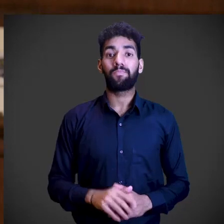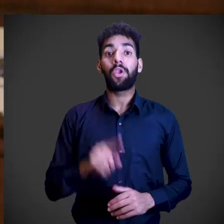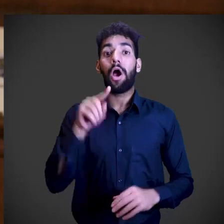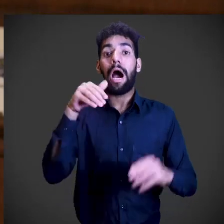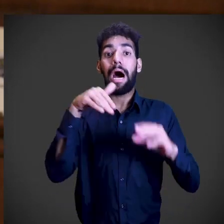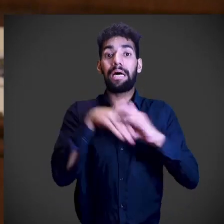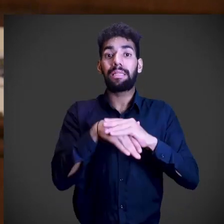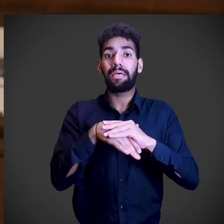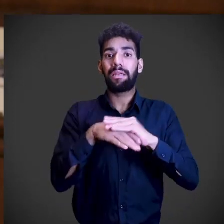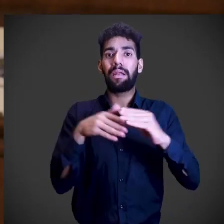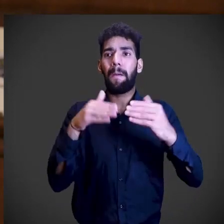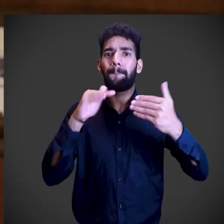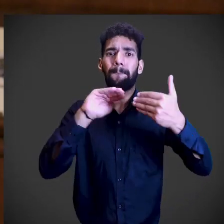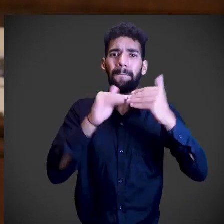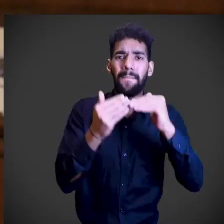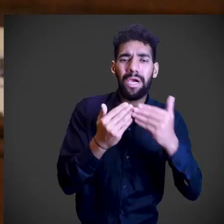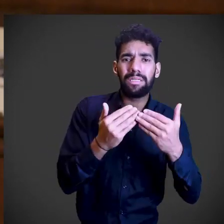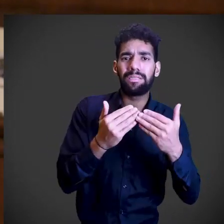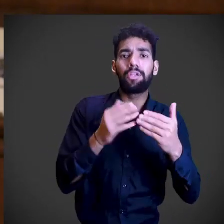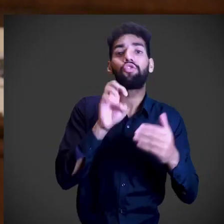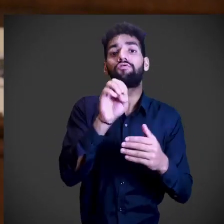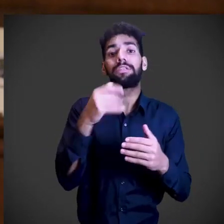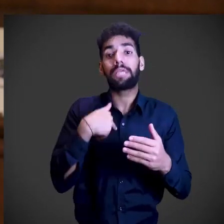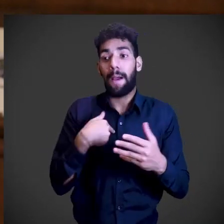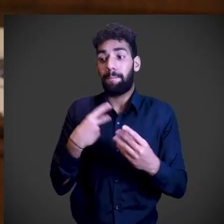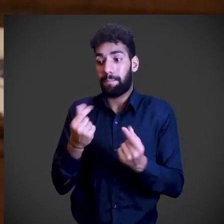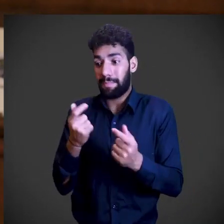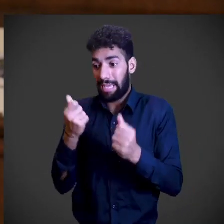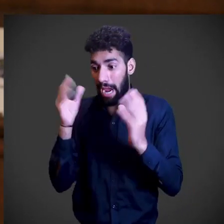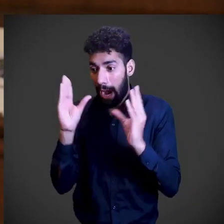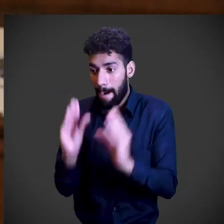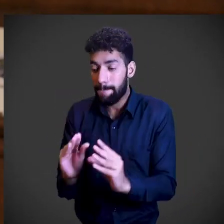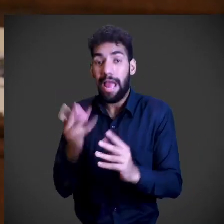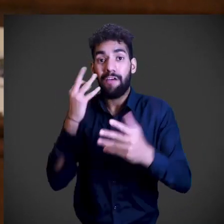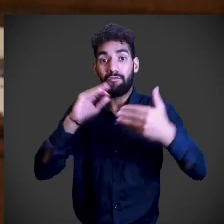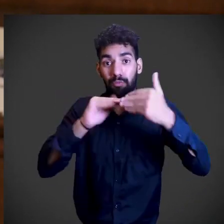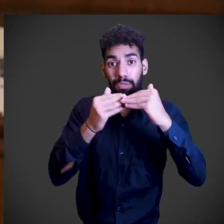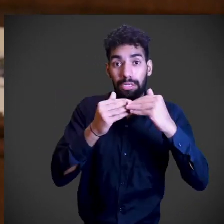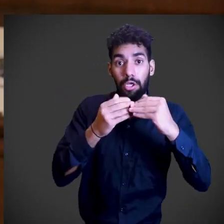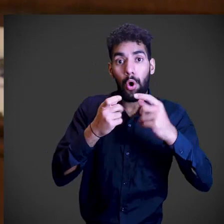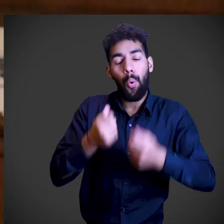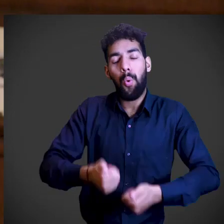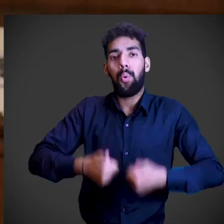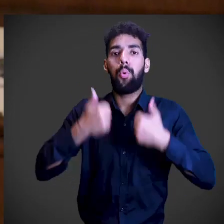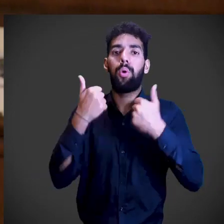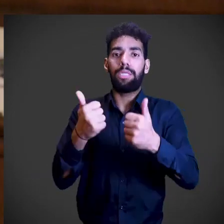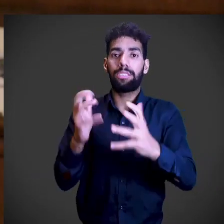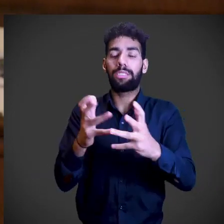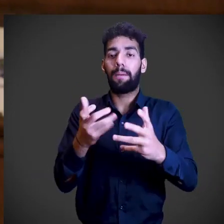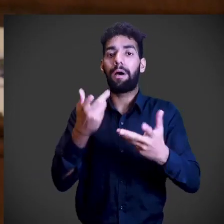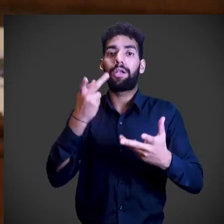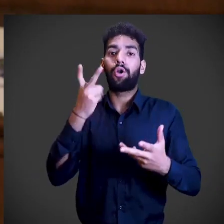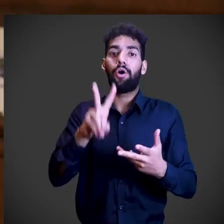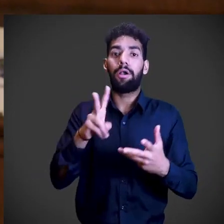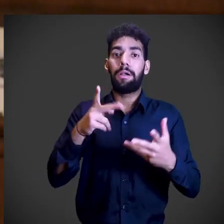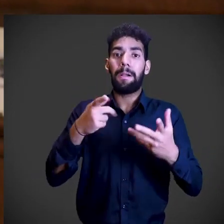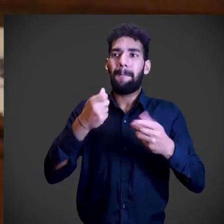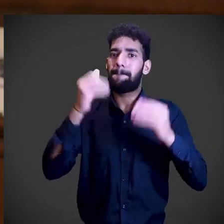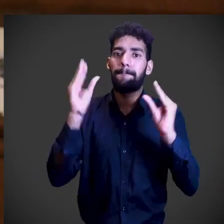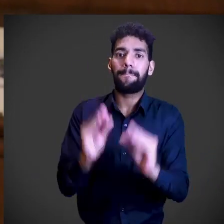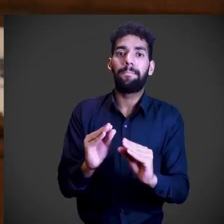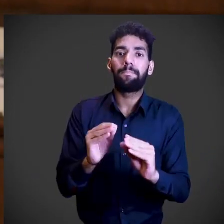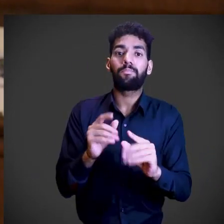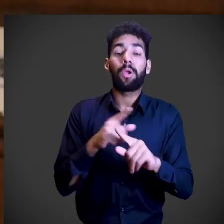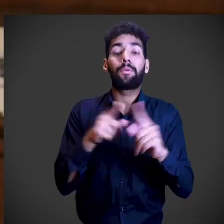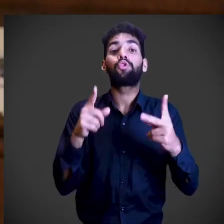आपस में कंपटीशन होगी, इसलिए आपको सस्ती कीमत मिलेगी और बेहतर क्वालिटी मिलेगी। और दूसरा उसका ये